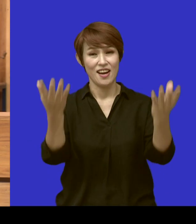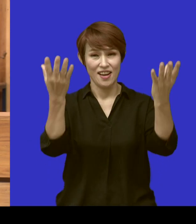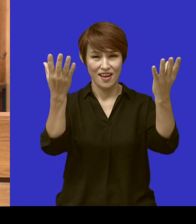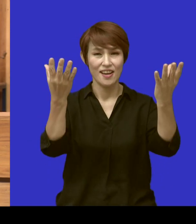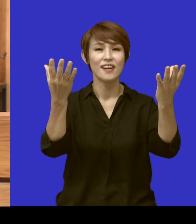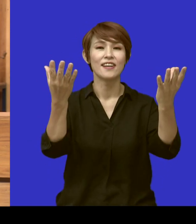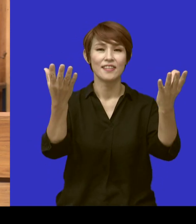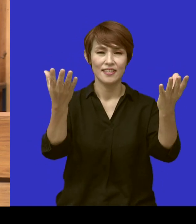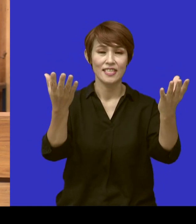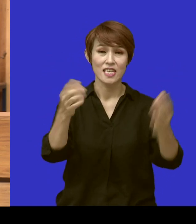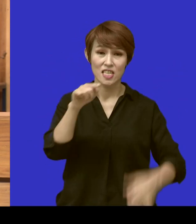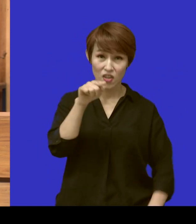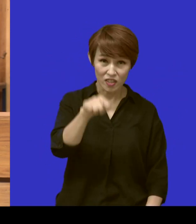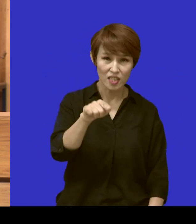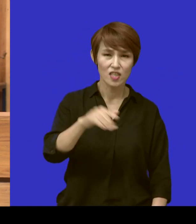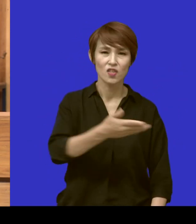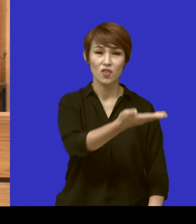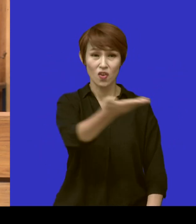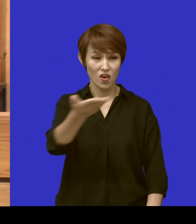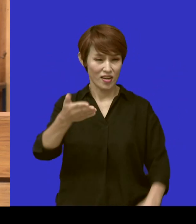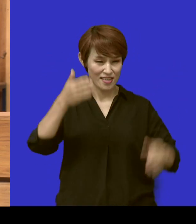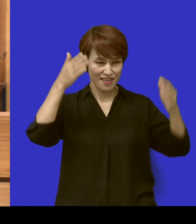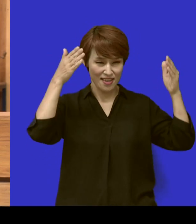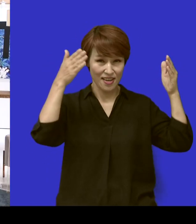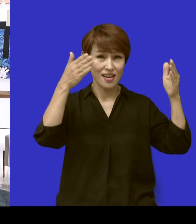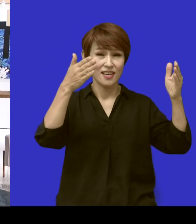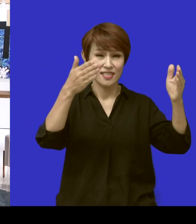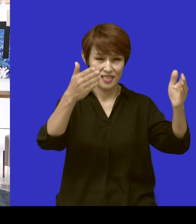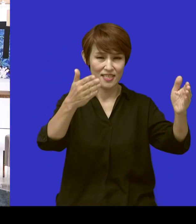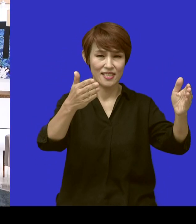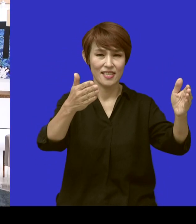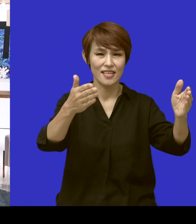할렐루야. 이것이 너희를 향하신